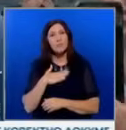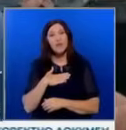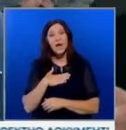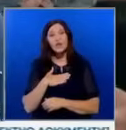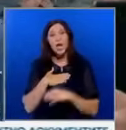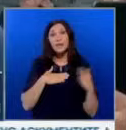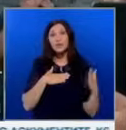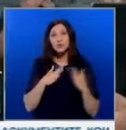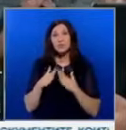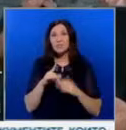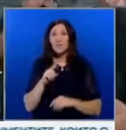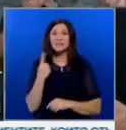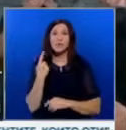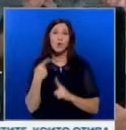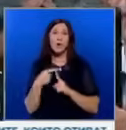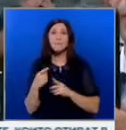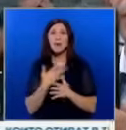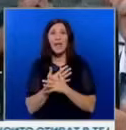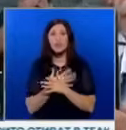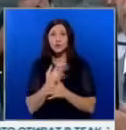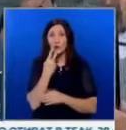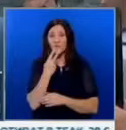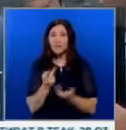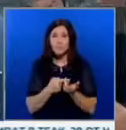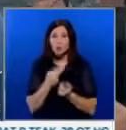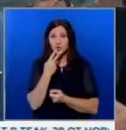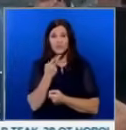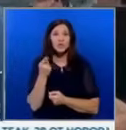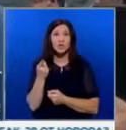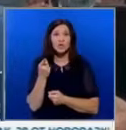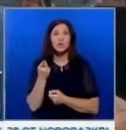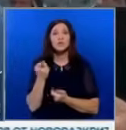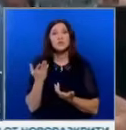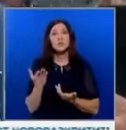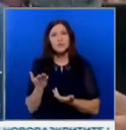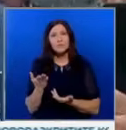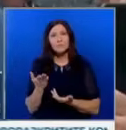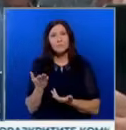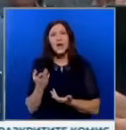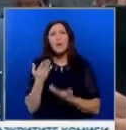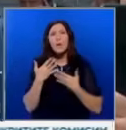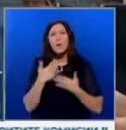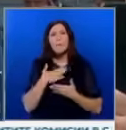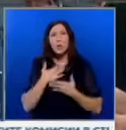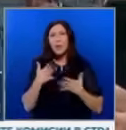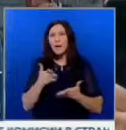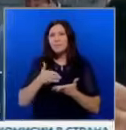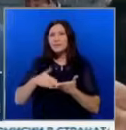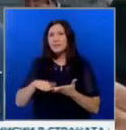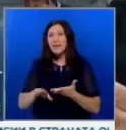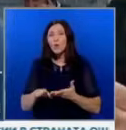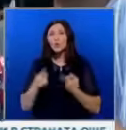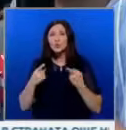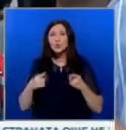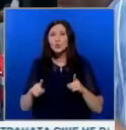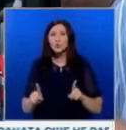не е само към македонци. Ако ги видите бройките, ги видите дека тази зафатя голем дел и от останатите